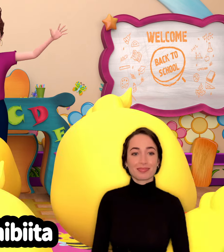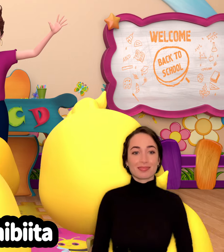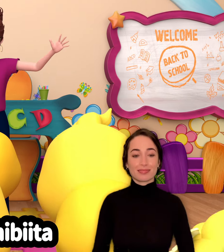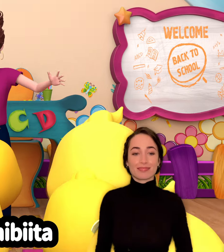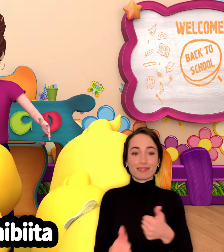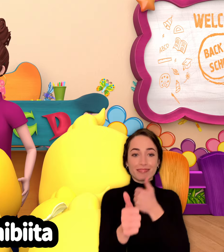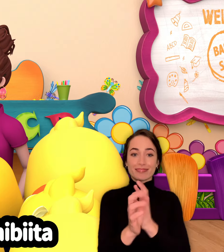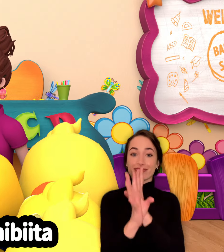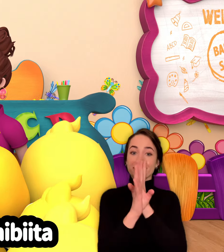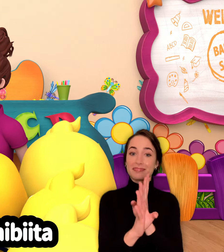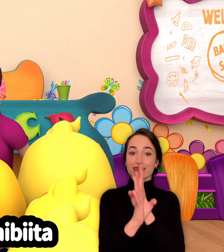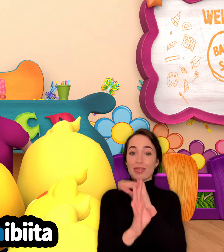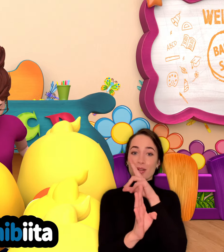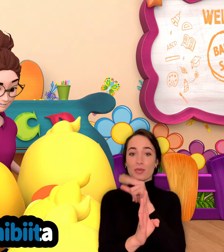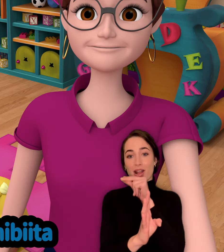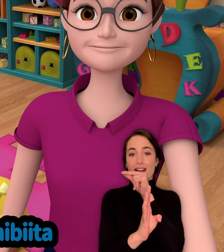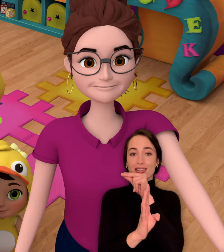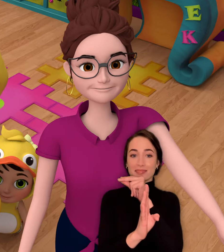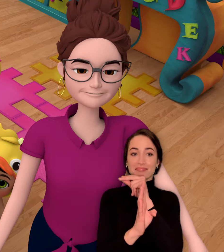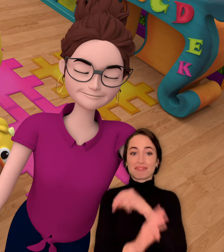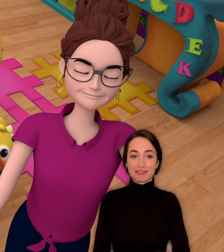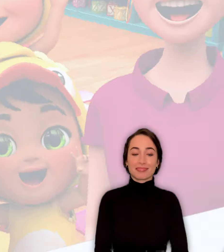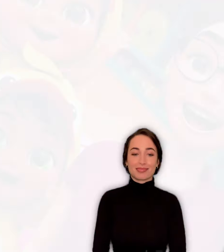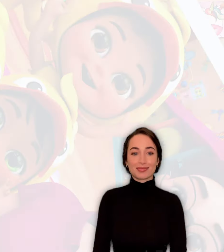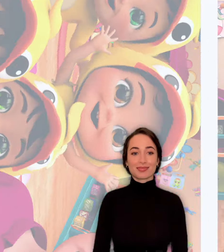他のアを導い